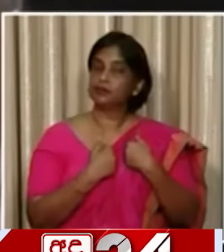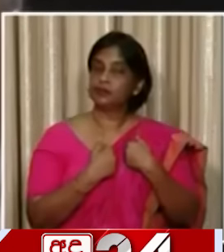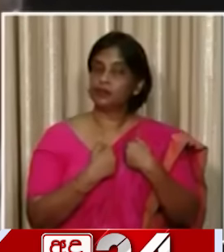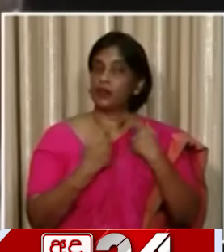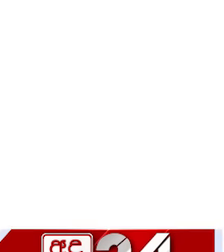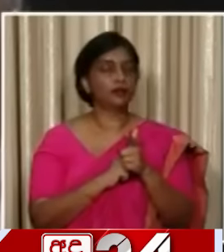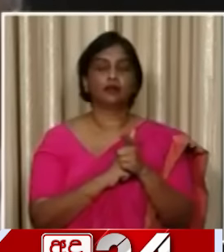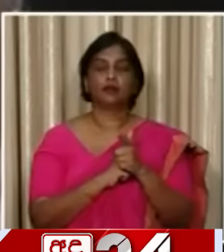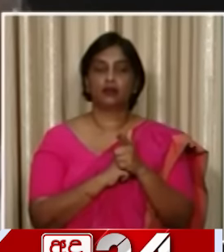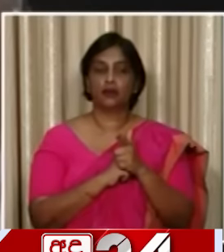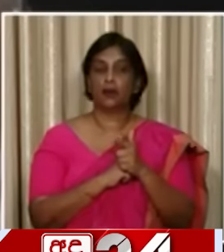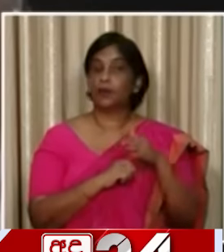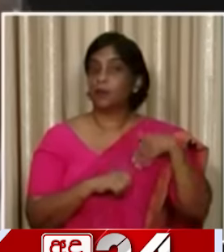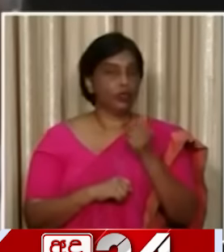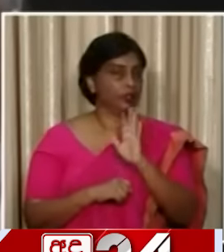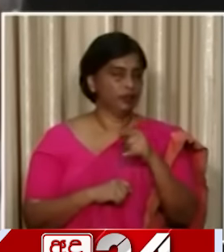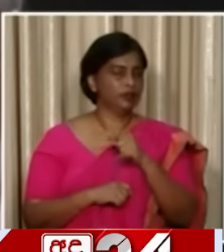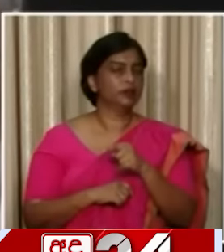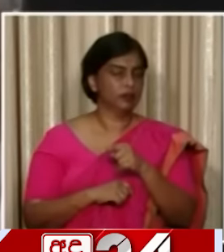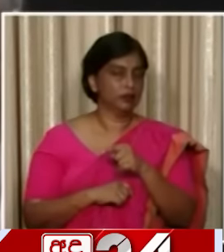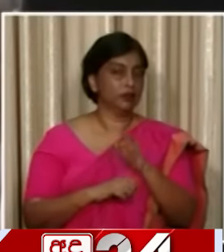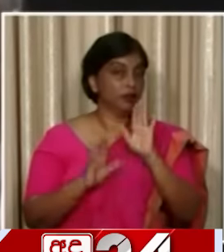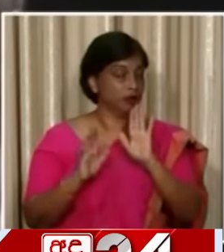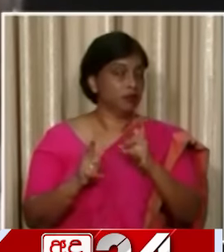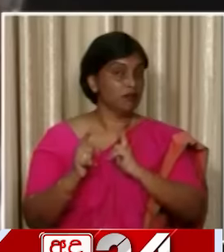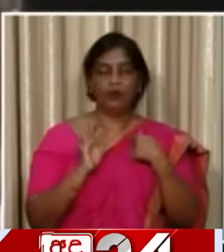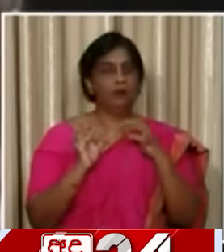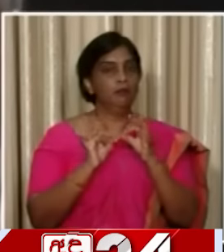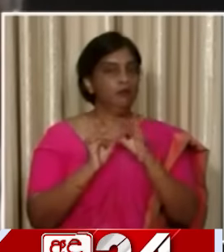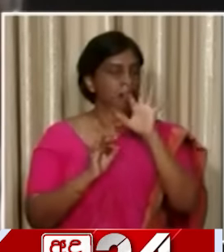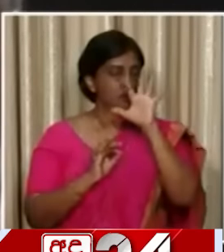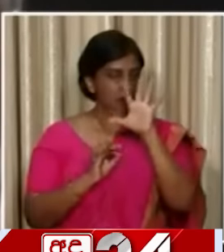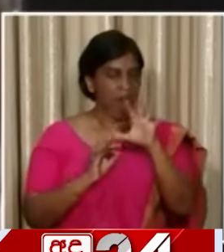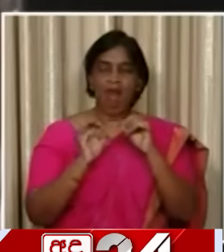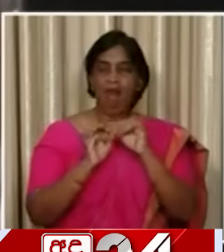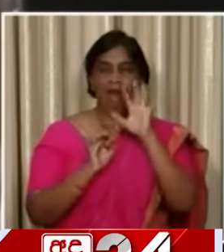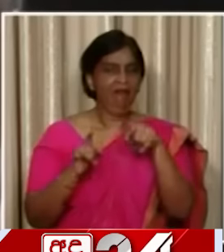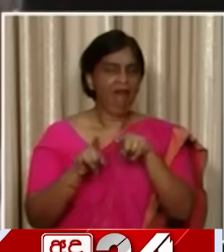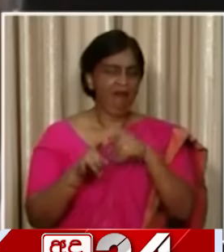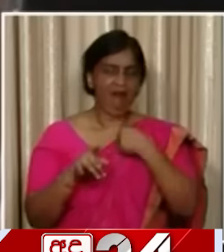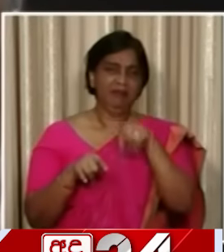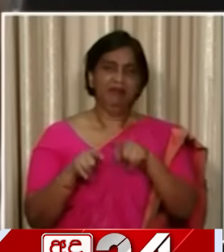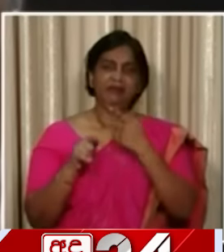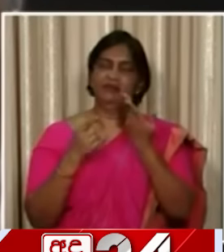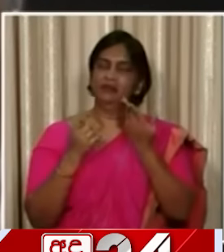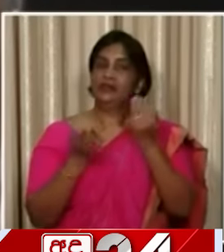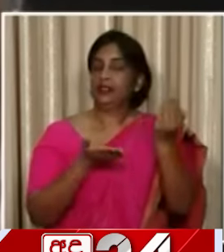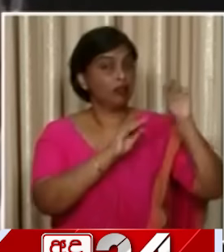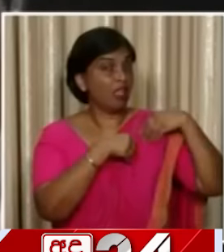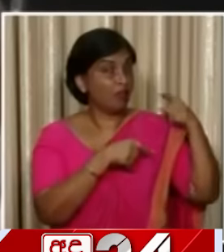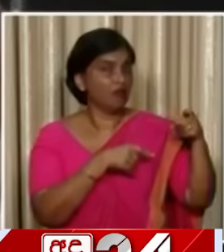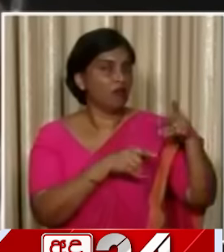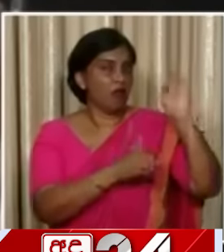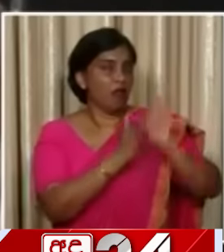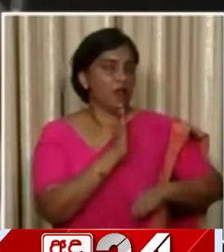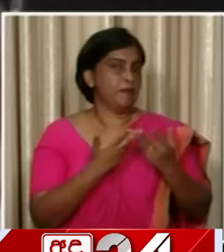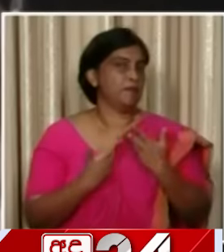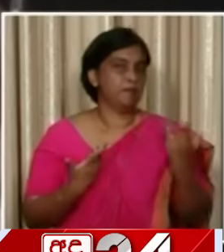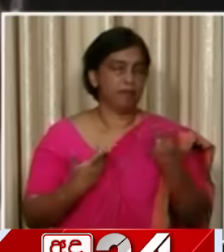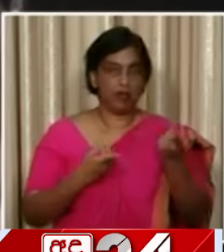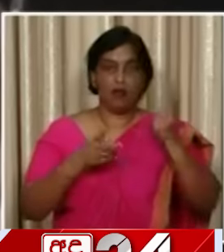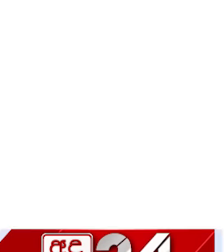ණය ගෙවීමේදී මූලික මුදල නෙමෙයි, ඒත් අපිට ගෙවන් තියෙන පොලියෙන් ඩොලර් බිලියන 5ක් අපිට මේකෙන් ඉතුරු කර ගන්නට පුළුවන්. ඊළඟට අපට